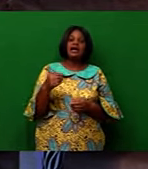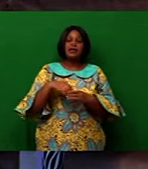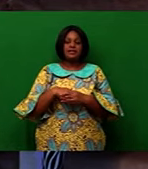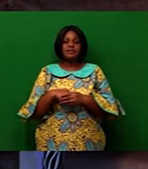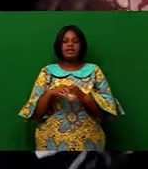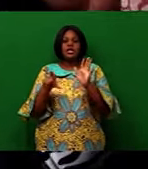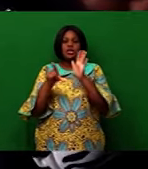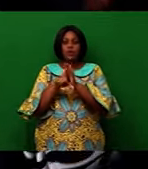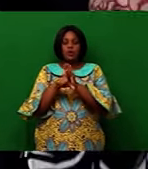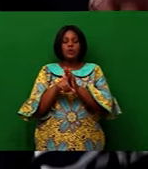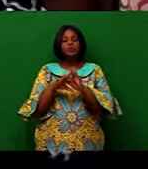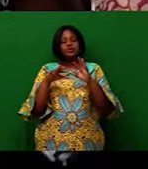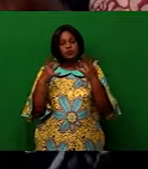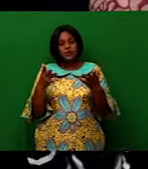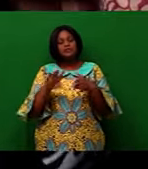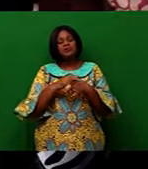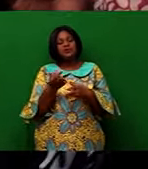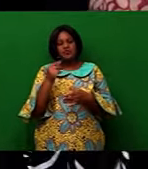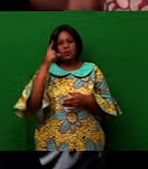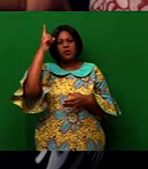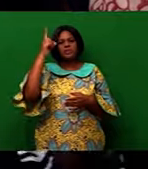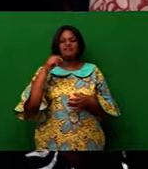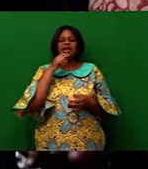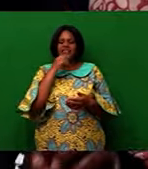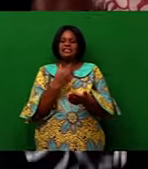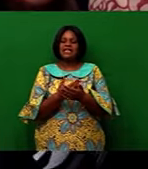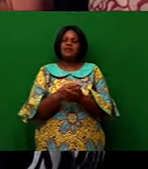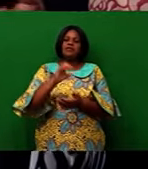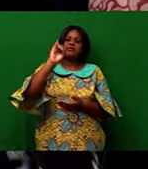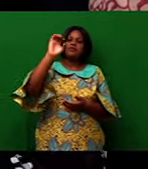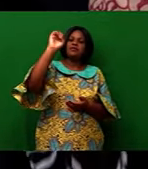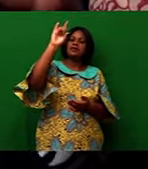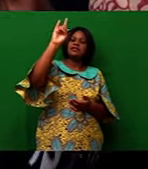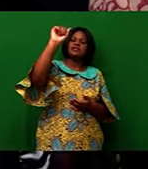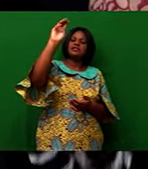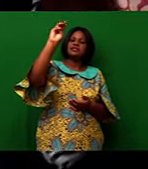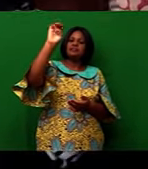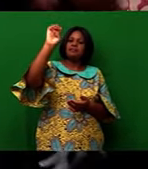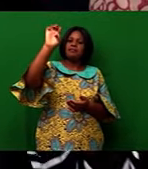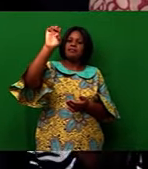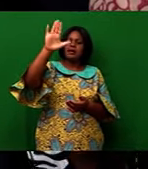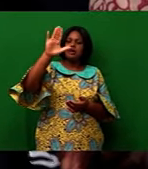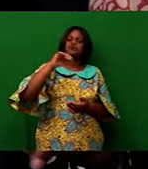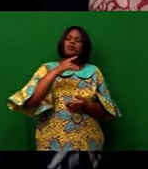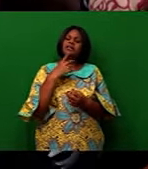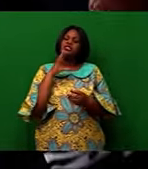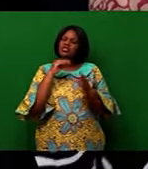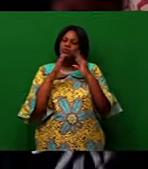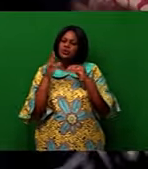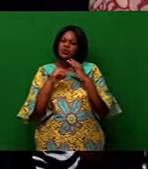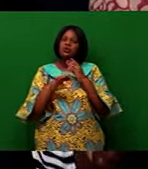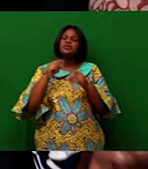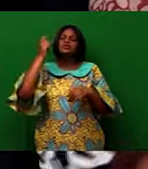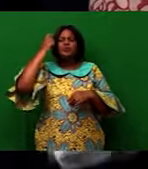ndezvamwari. Saka vanhu kana tichitaura zvamwari tinofanira kutaura tichiziva ukuru hwamwari